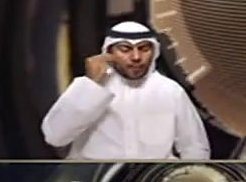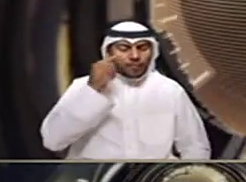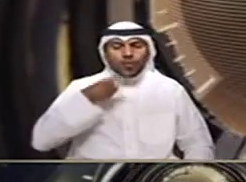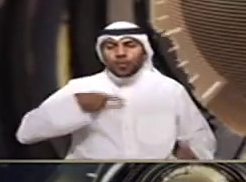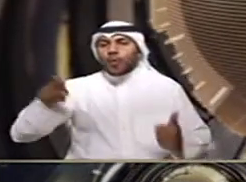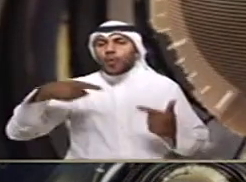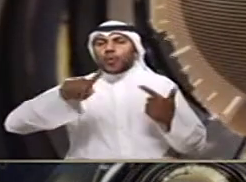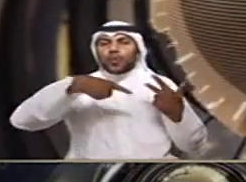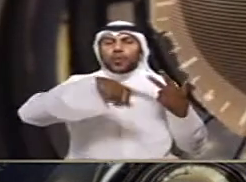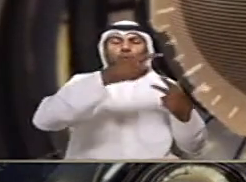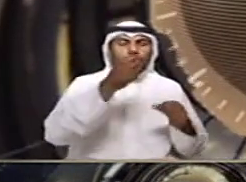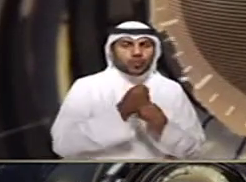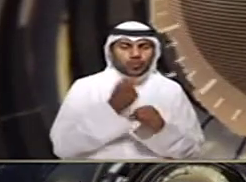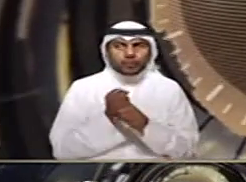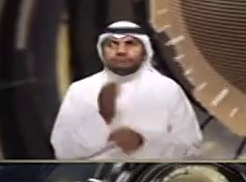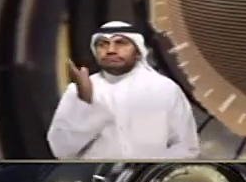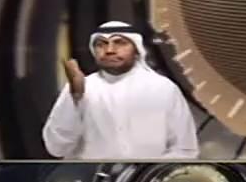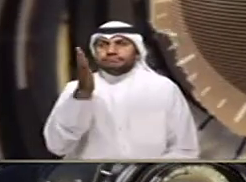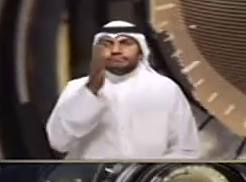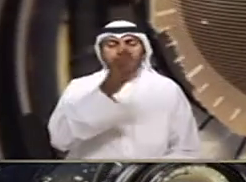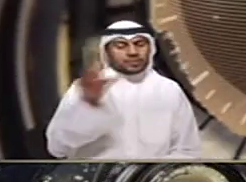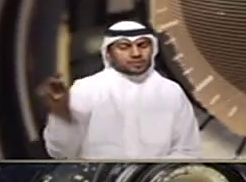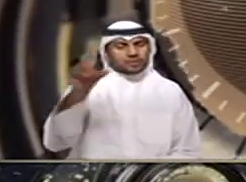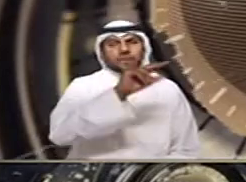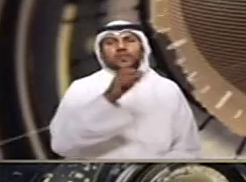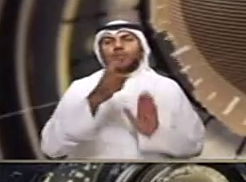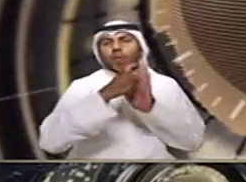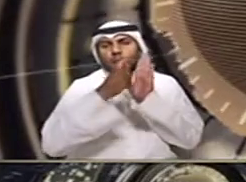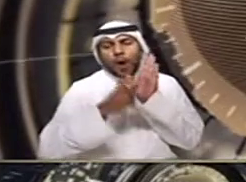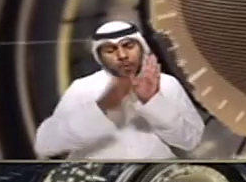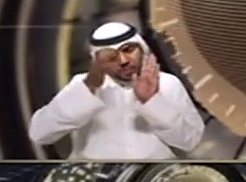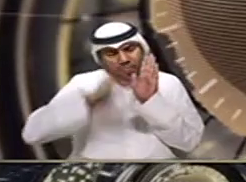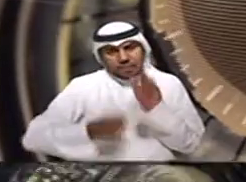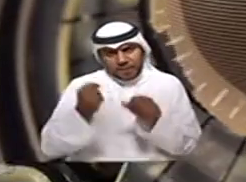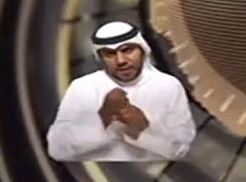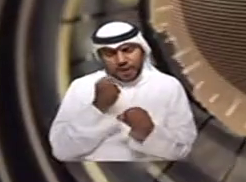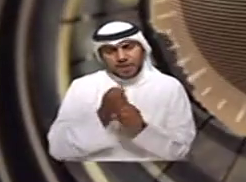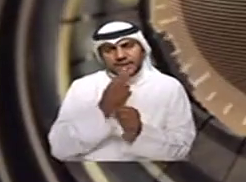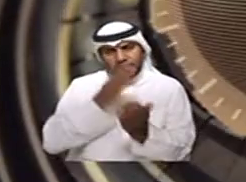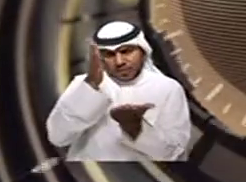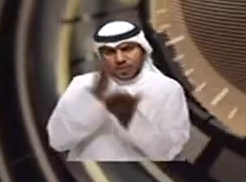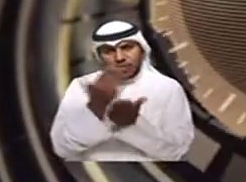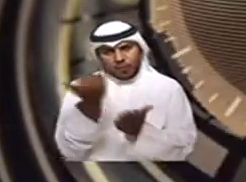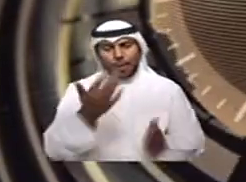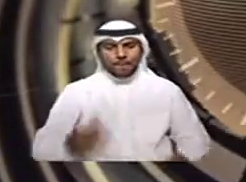التي ستتولى عملية تطبيق محاور وأولويات الاستراتيجية الوطنية.